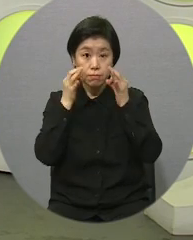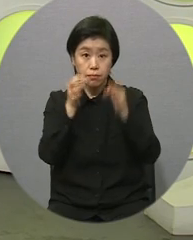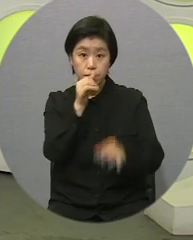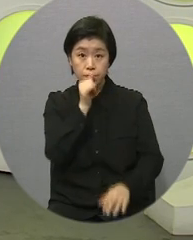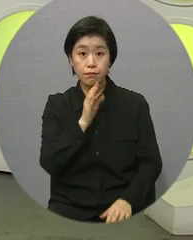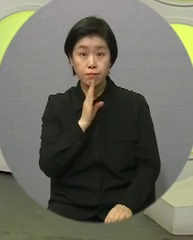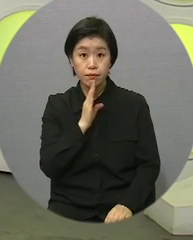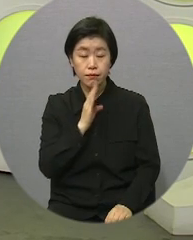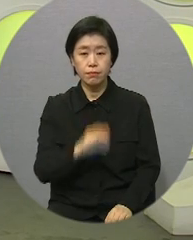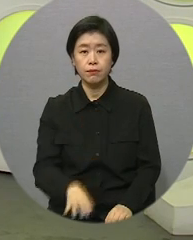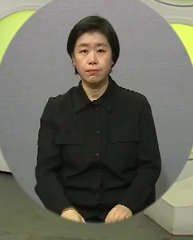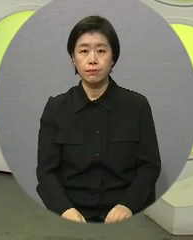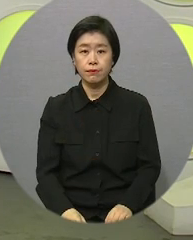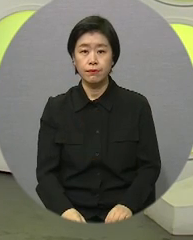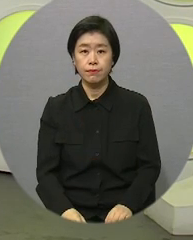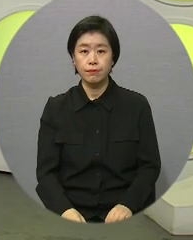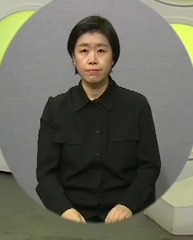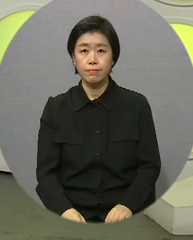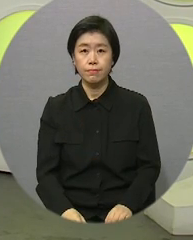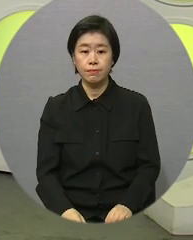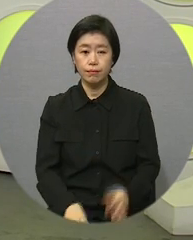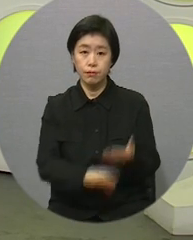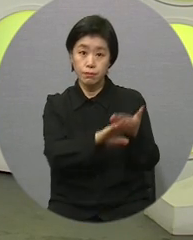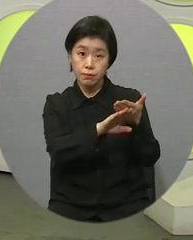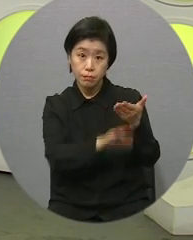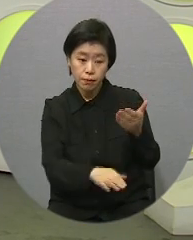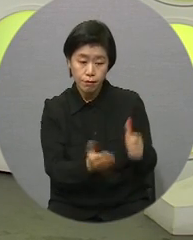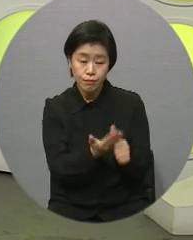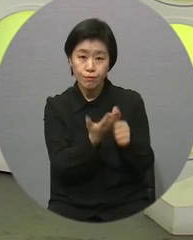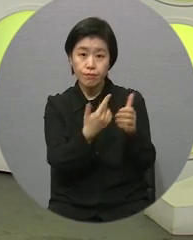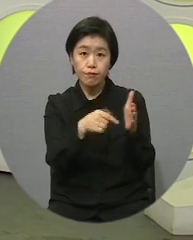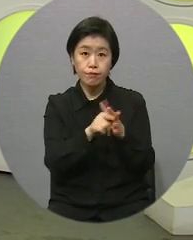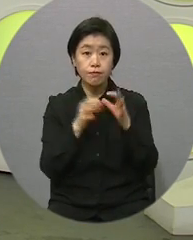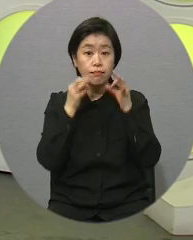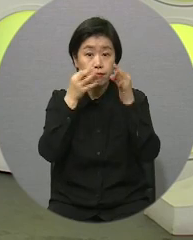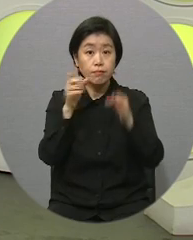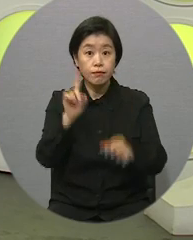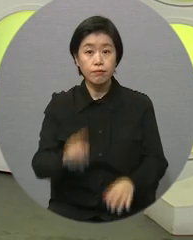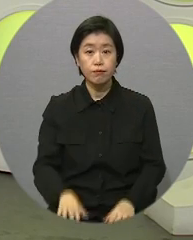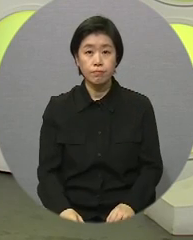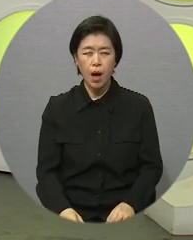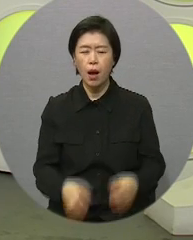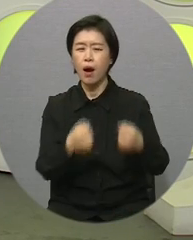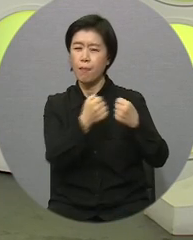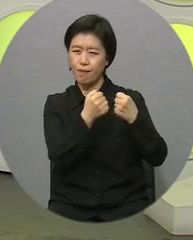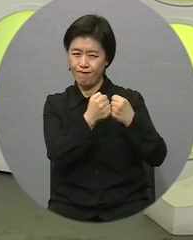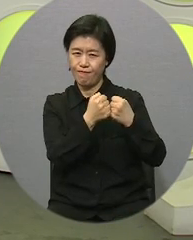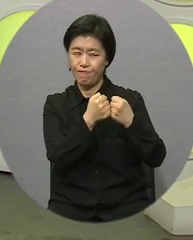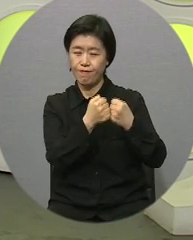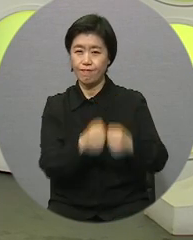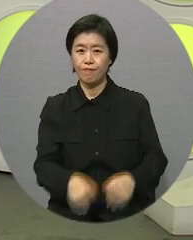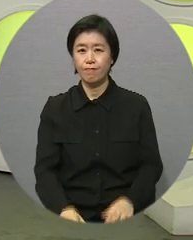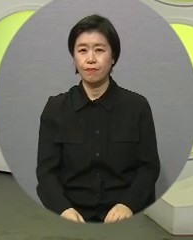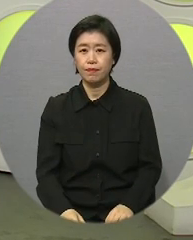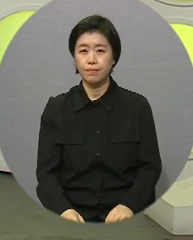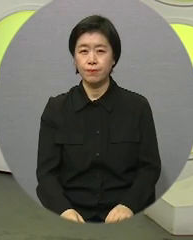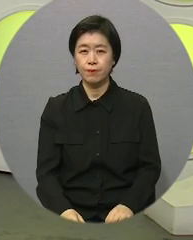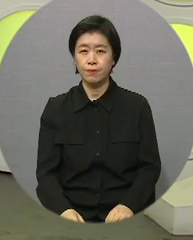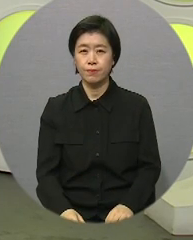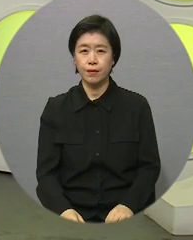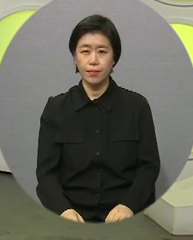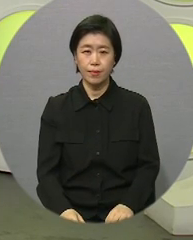어떤 부분에서 또 후배 양성에 도움을 주고 계시 네 복싱 부분이죠네 복싱 부분으로